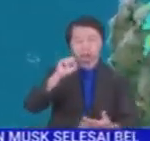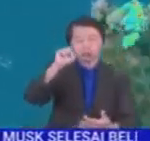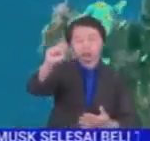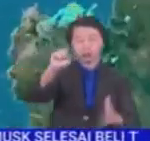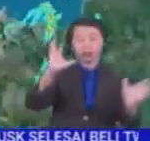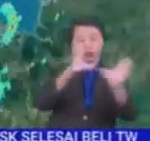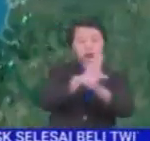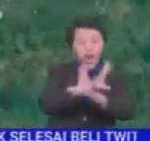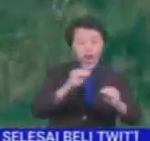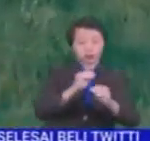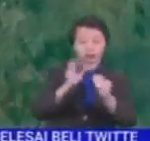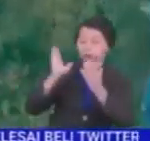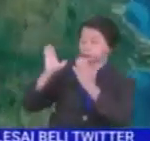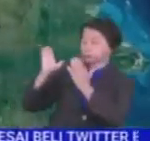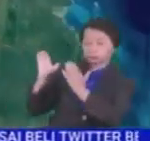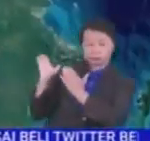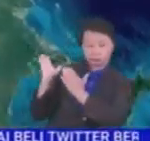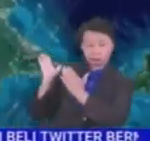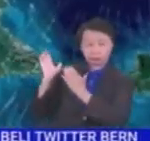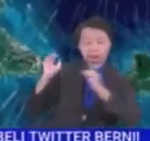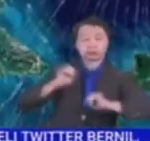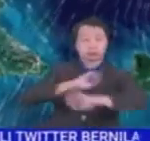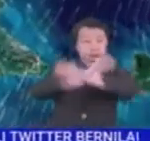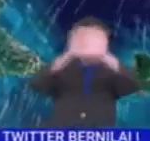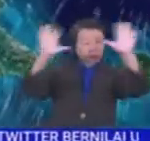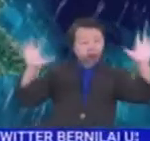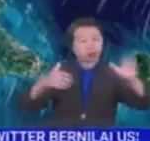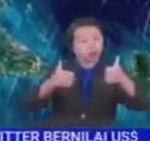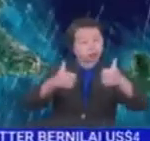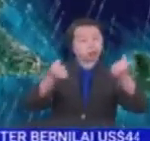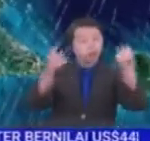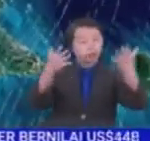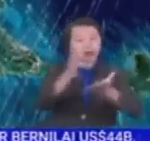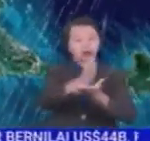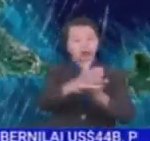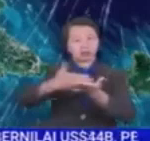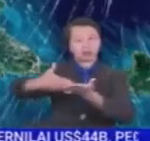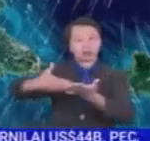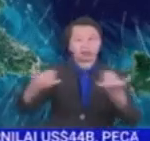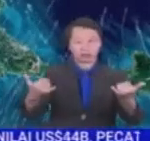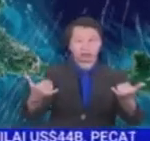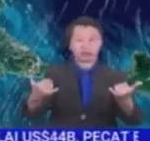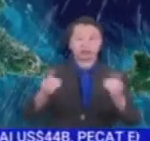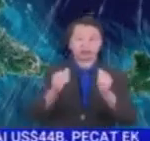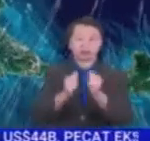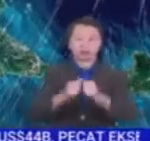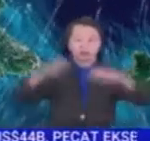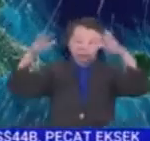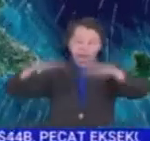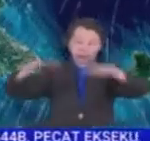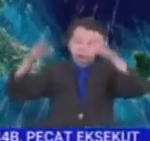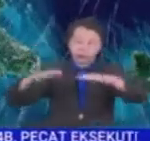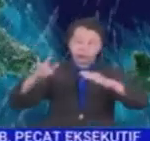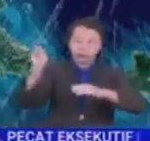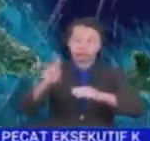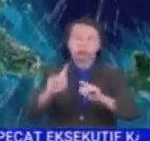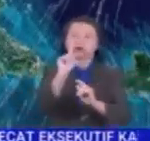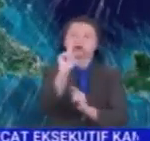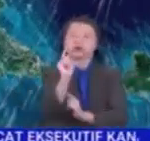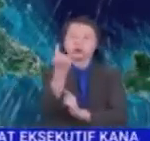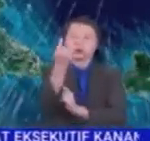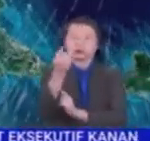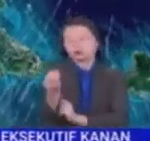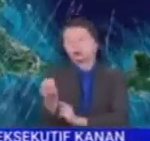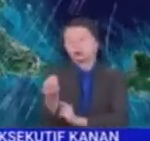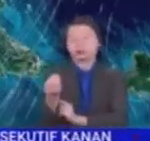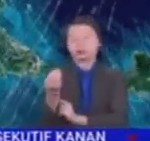dan Sarawak pula menunjukkan keadaan cuaca yang cerah di kebanyakan bahagian buat masa sekarang dengan hujan dan ribut petir hanya berlaku di